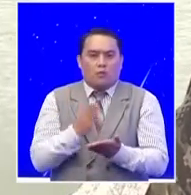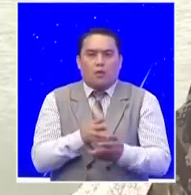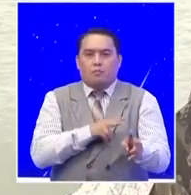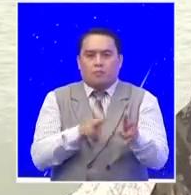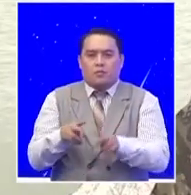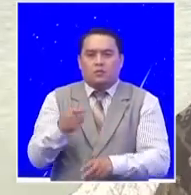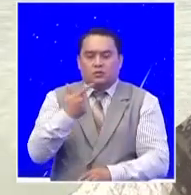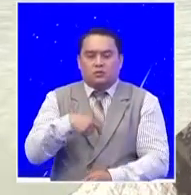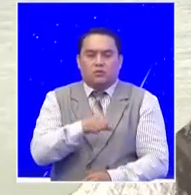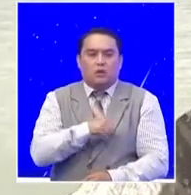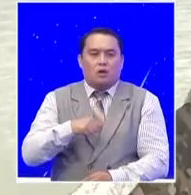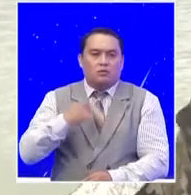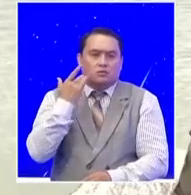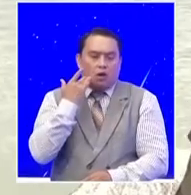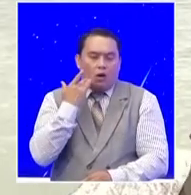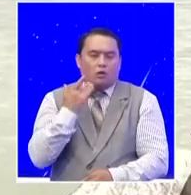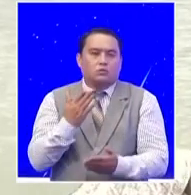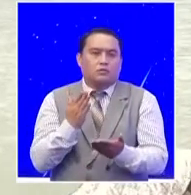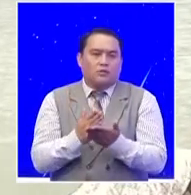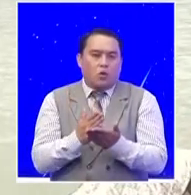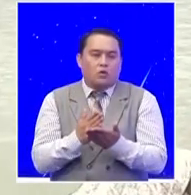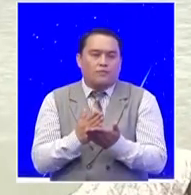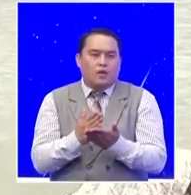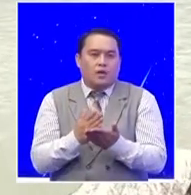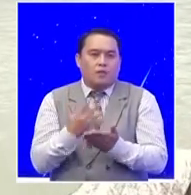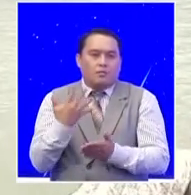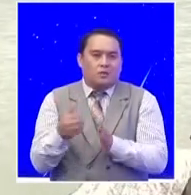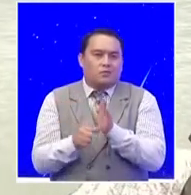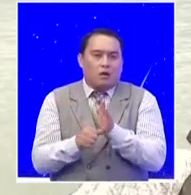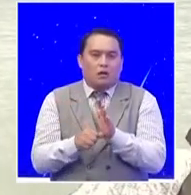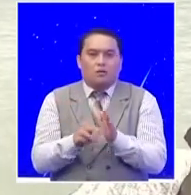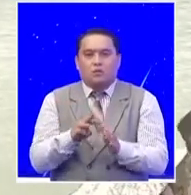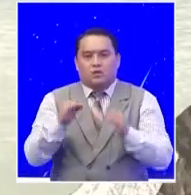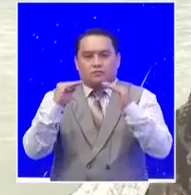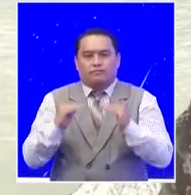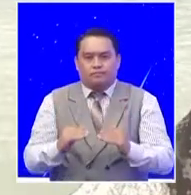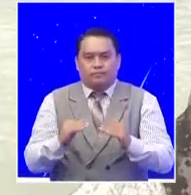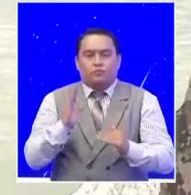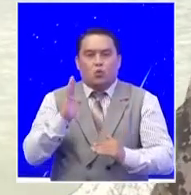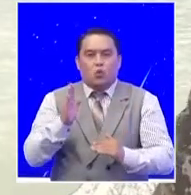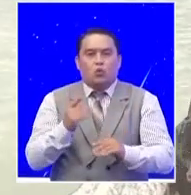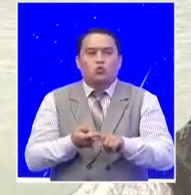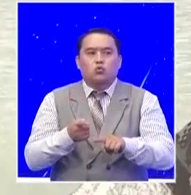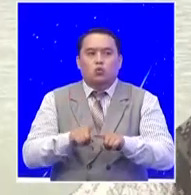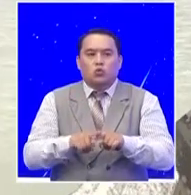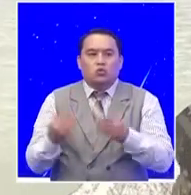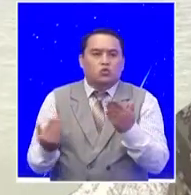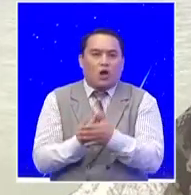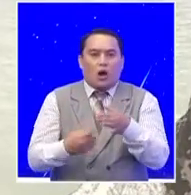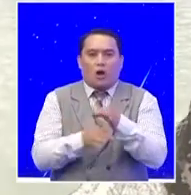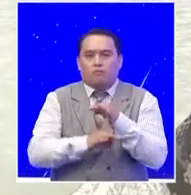біздің бақылауымызда. Деңгейін енді 5-6 метрге дейін төмен түсіреміз. сол үшін жаңадан сифондар